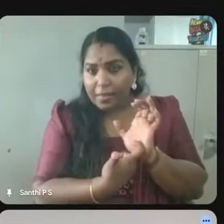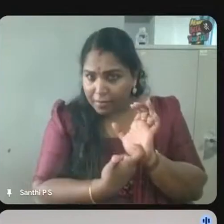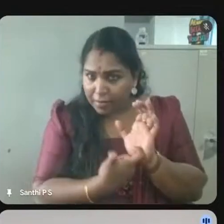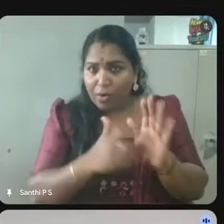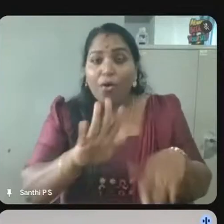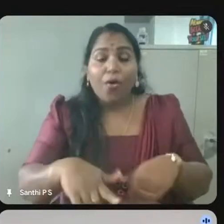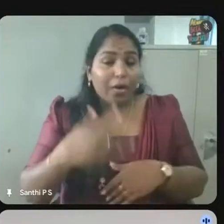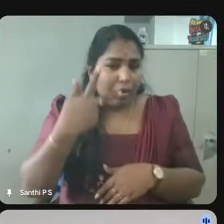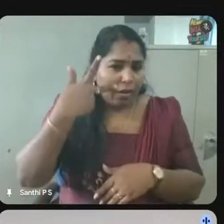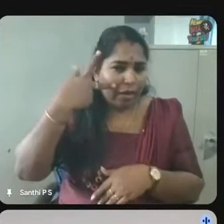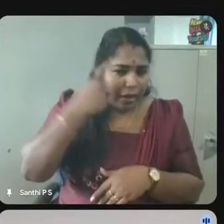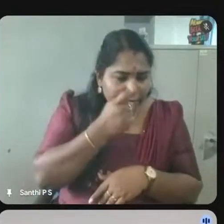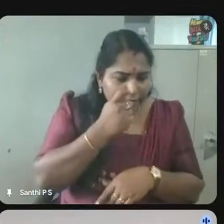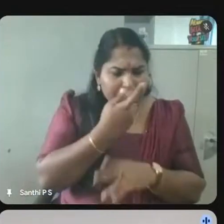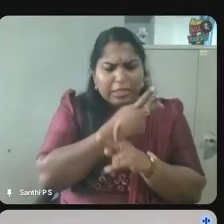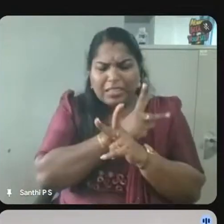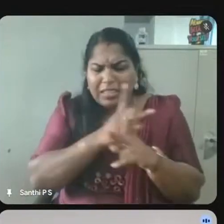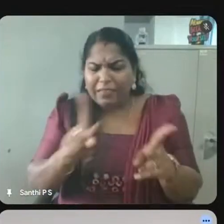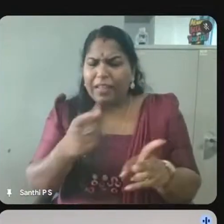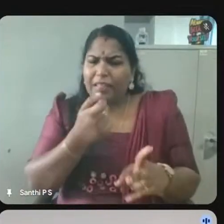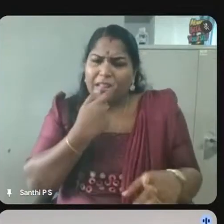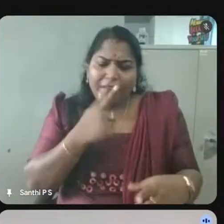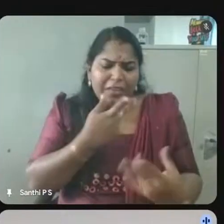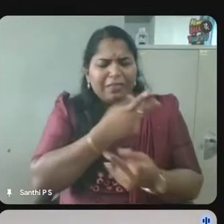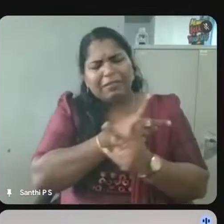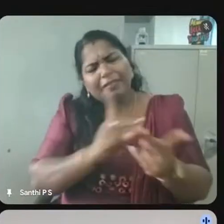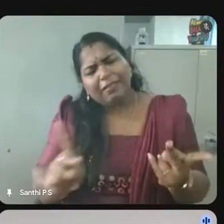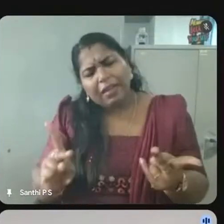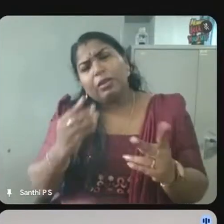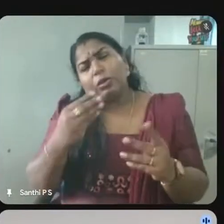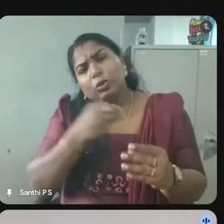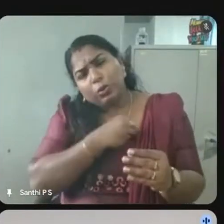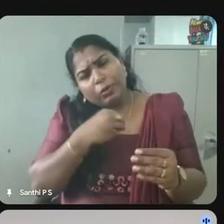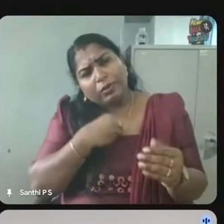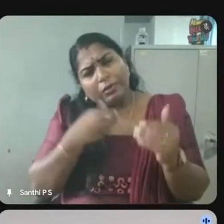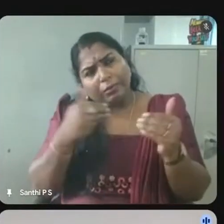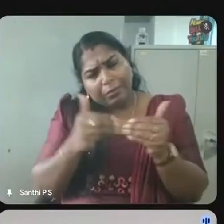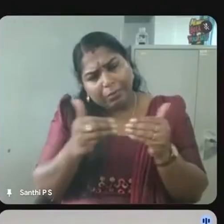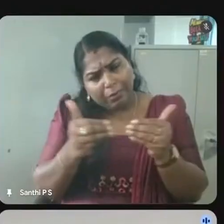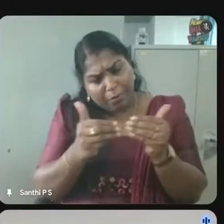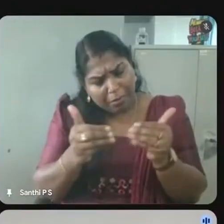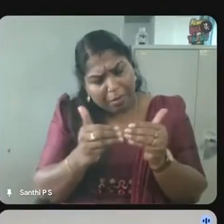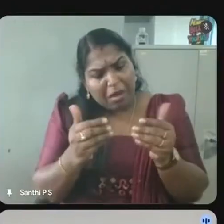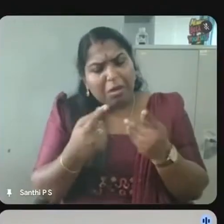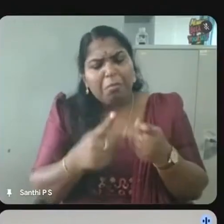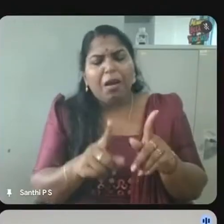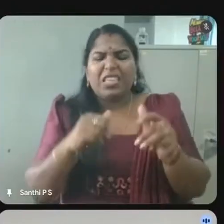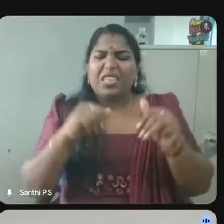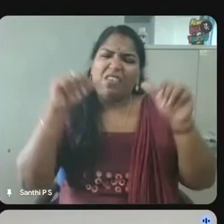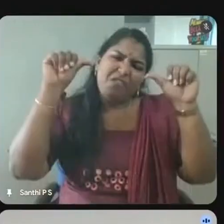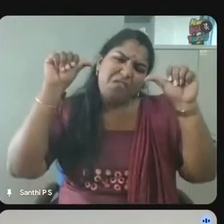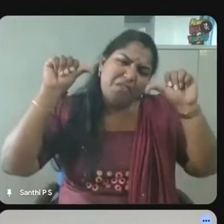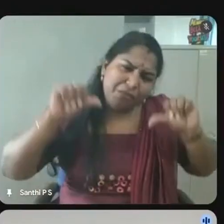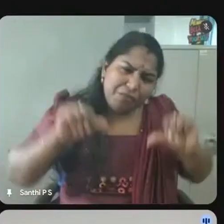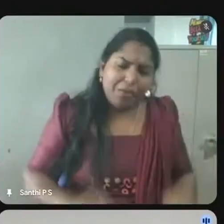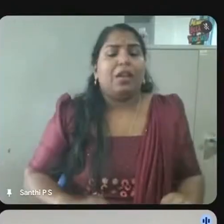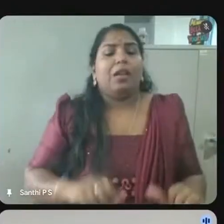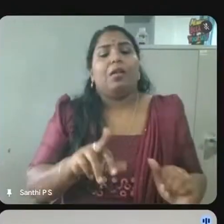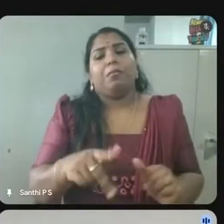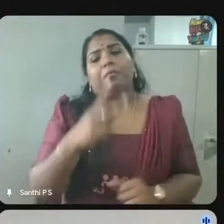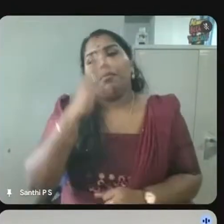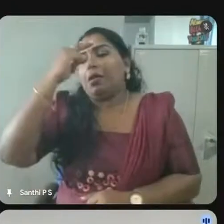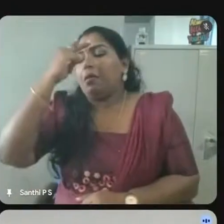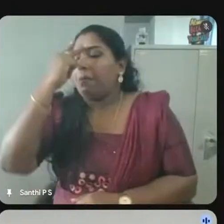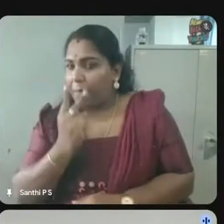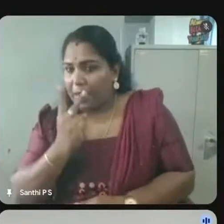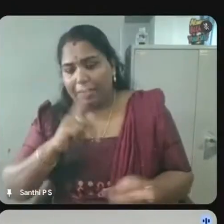കൊണ്ടാവാം, അങ്ങനെ പല ചികിത്സകൾ കൊണ്ട് ചികിത്സിക്കാൻ പറ്റാത്ത ഒരു കാഴ്ചക്കുറവിനെയാണ് നമ്മൾ ലോ വിഷൻ അല്ലെങ്കിൽ ബ്ലൈൻഡ്നെസ് എന്ന് പറയുന്നത്. ഇവിടെ നമ്മൾ